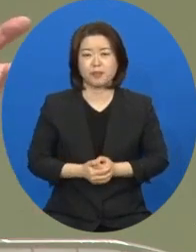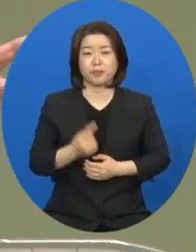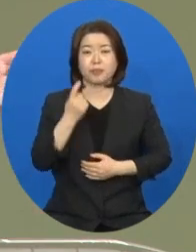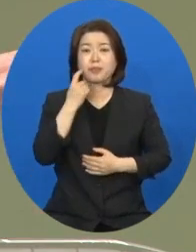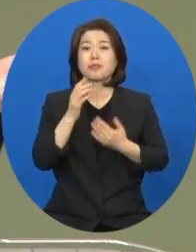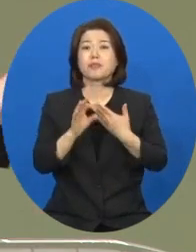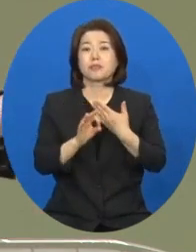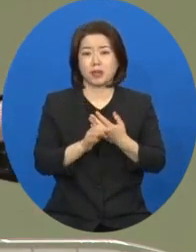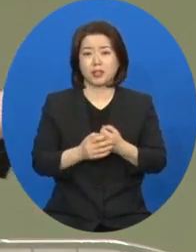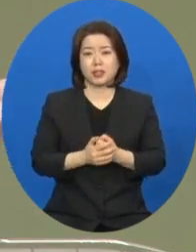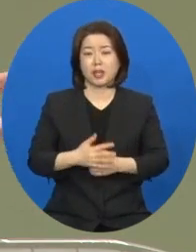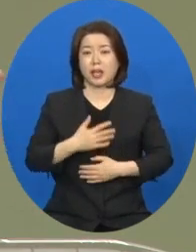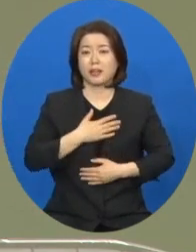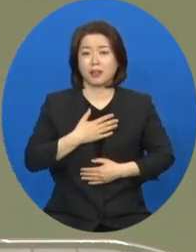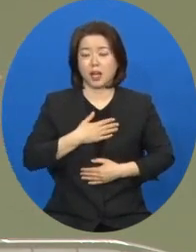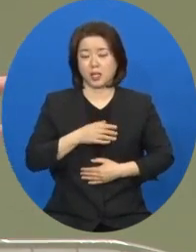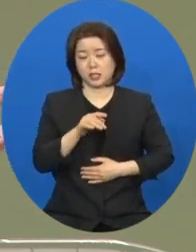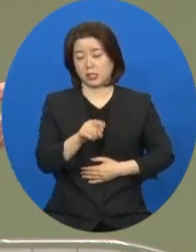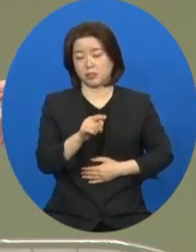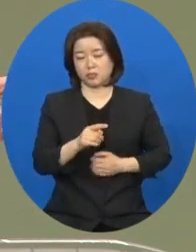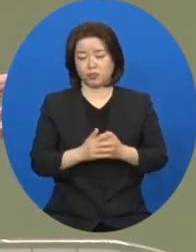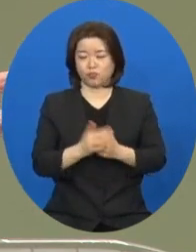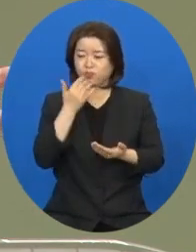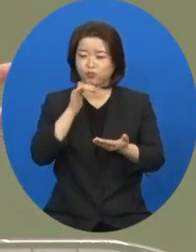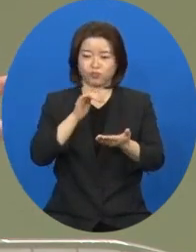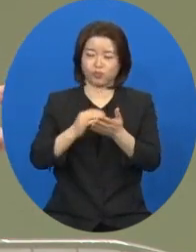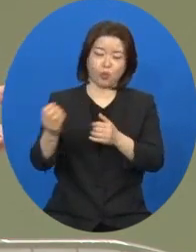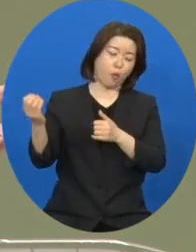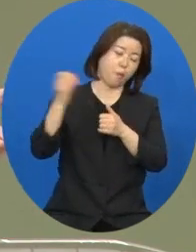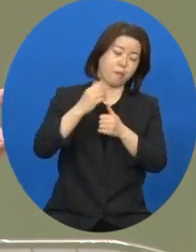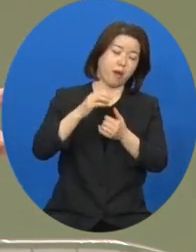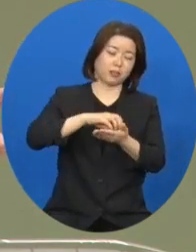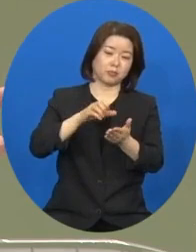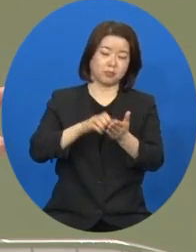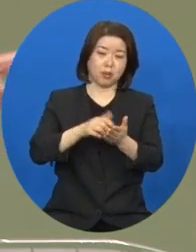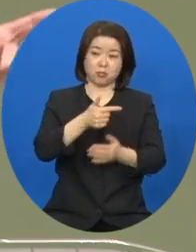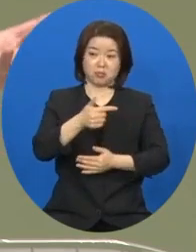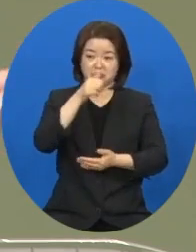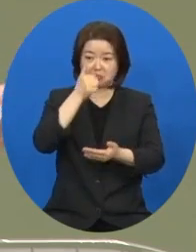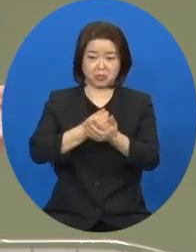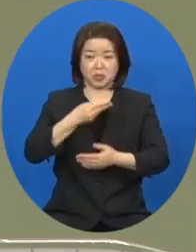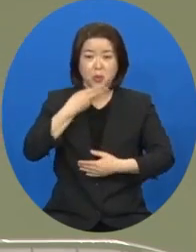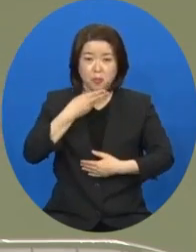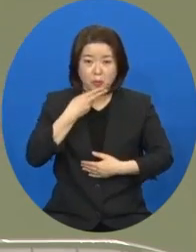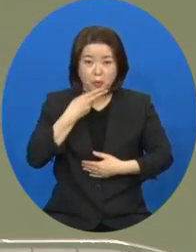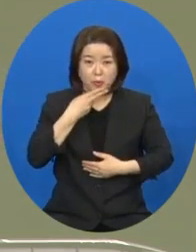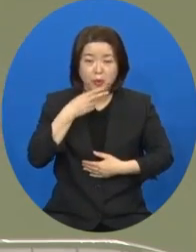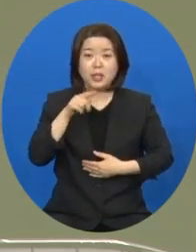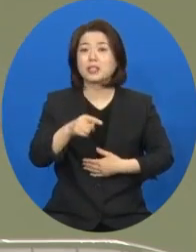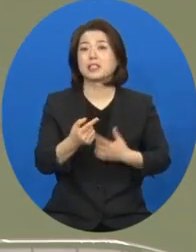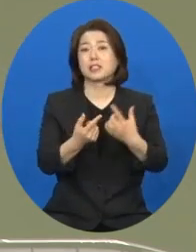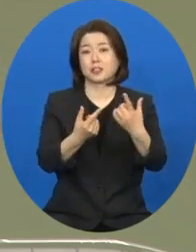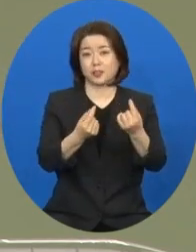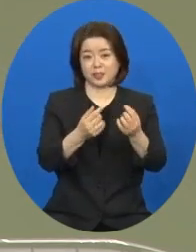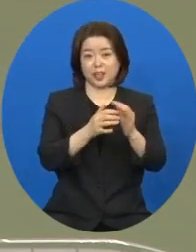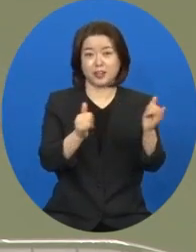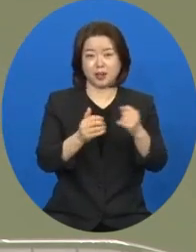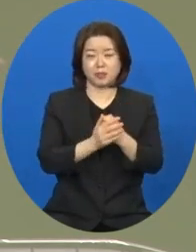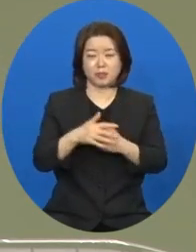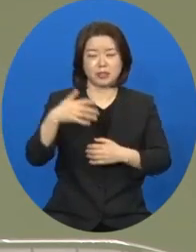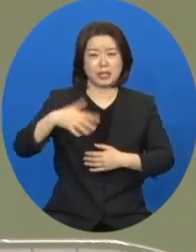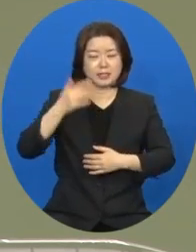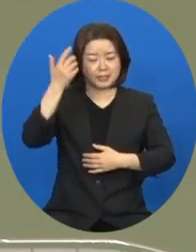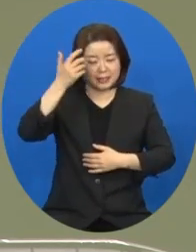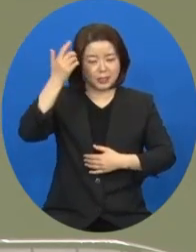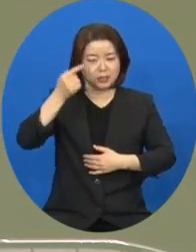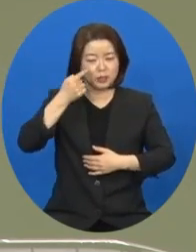만약에 나는 뭐 그렇게 돌에 맞을 만큼 죄가 없습니다, 그런 분들은 아직 영적 눈이 뜨이지